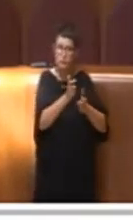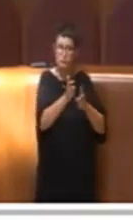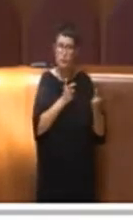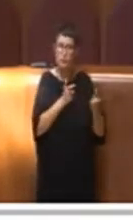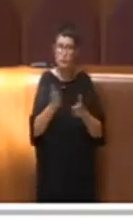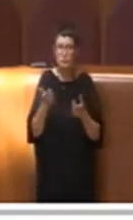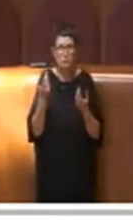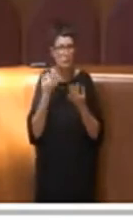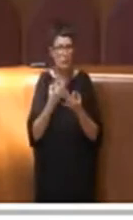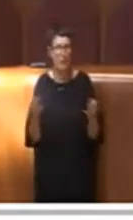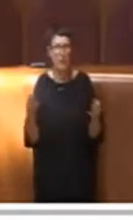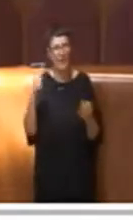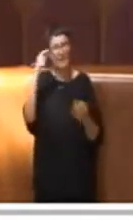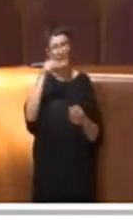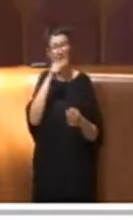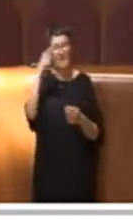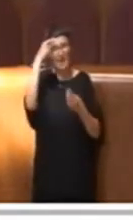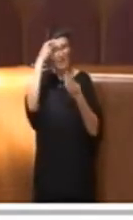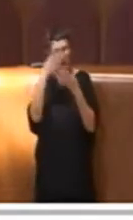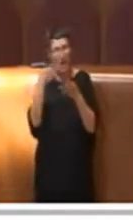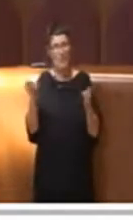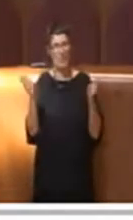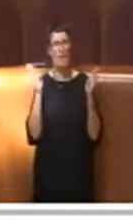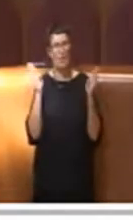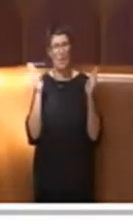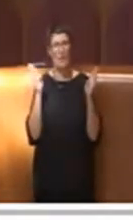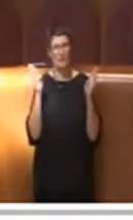con mente aperta e volontà di bene comune. Grazie, Presidente.